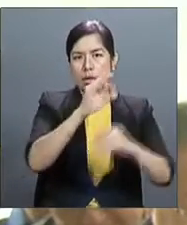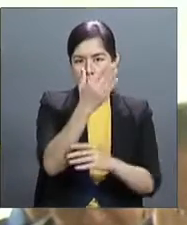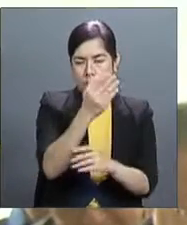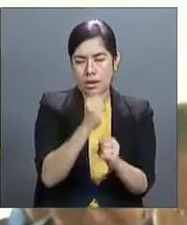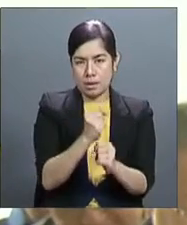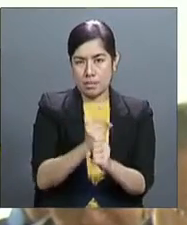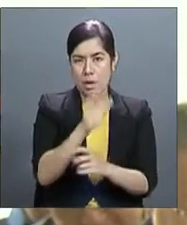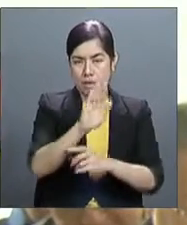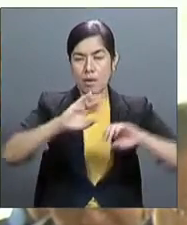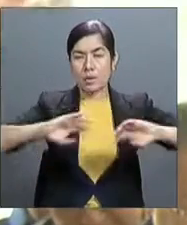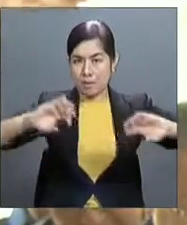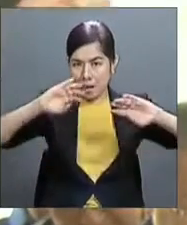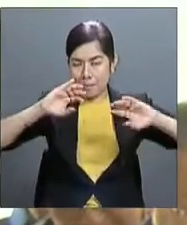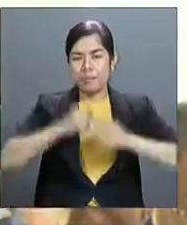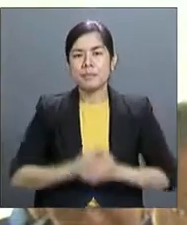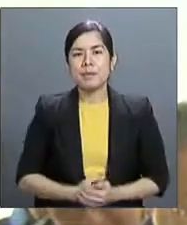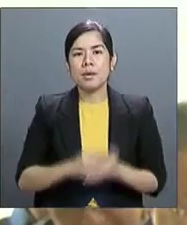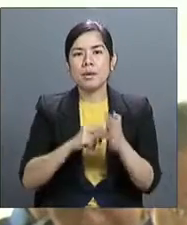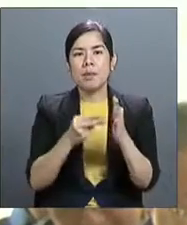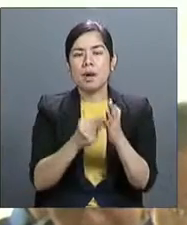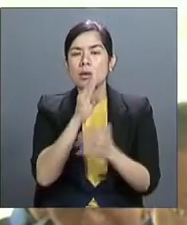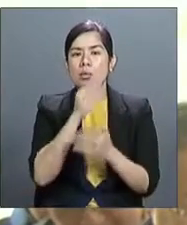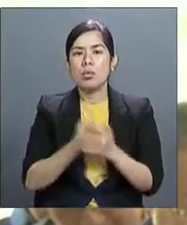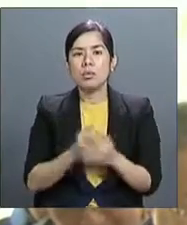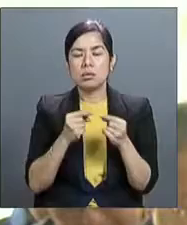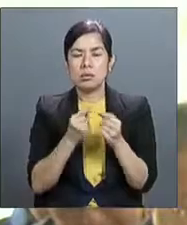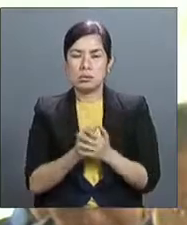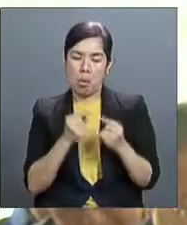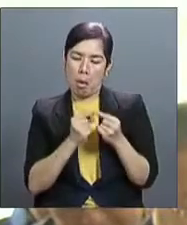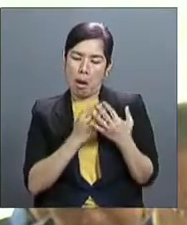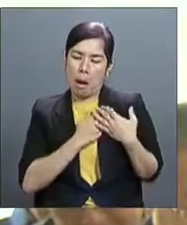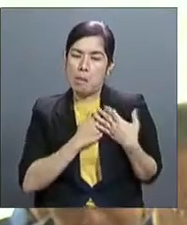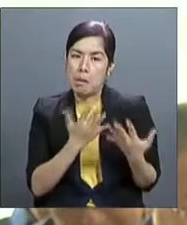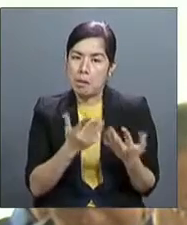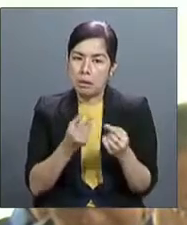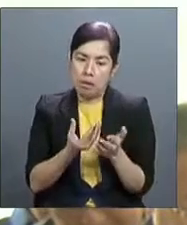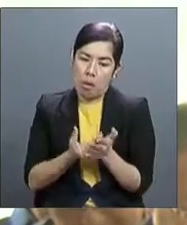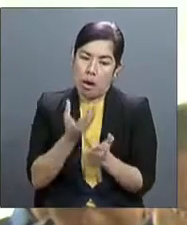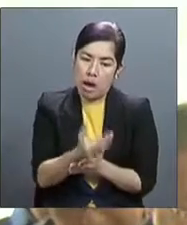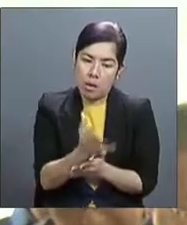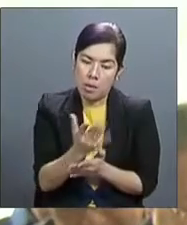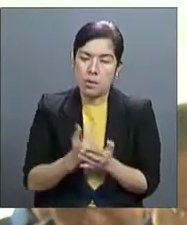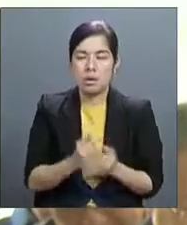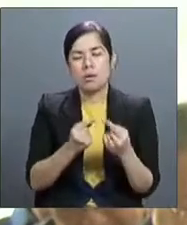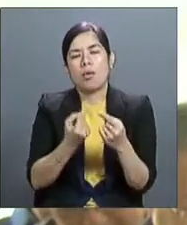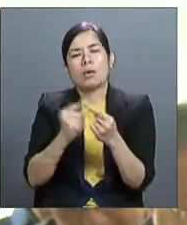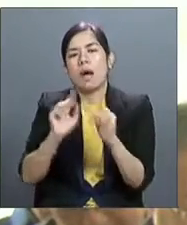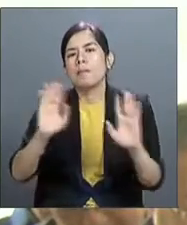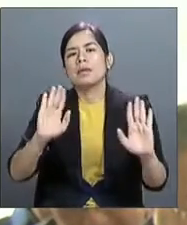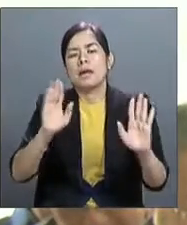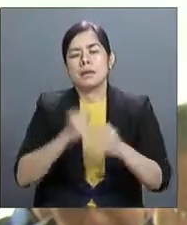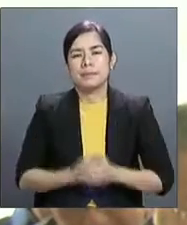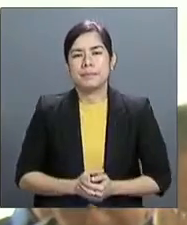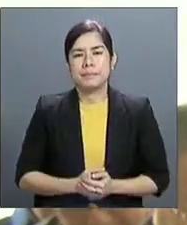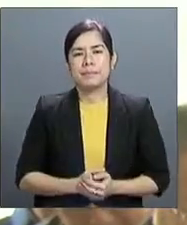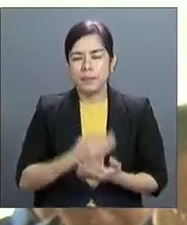ใช่ว่าเพราะท่านไม่รักผมผมก็ไม่ให้หรือเพราะท่านรักผมมากกว่าคนอื่นผมก็ให้ท่านไม่ใช่ไม่